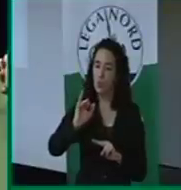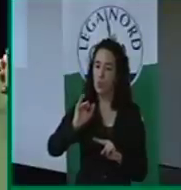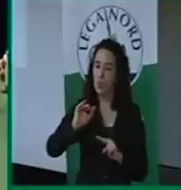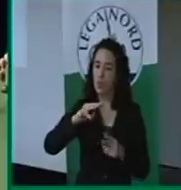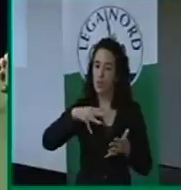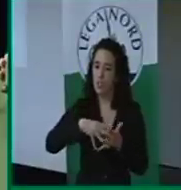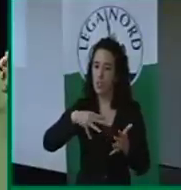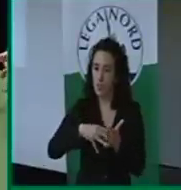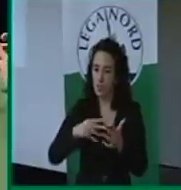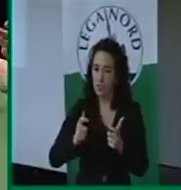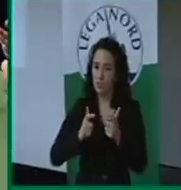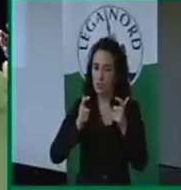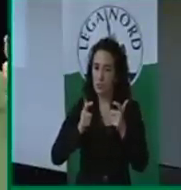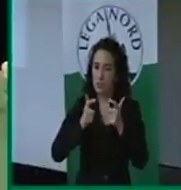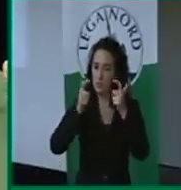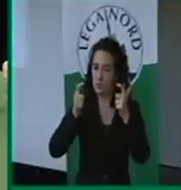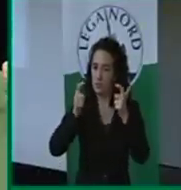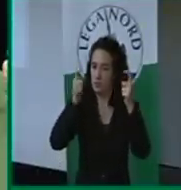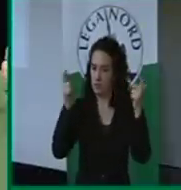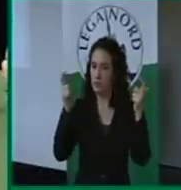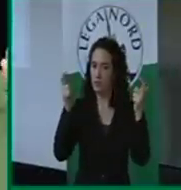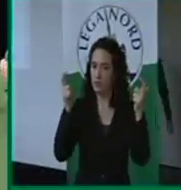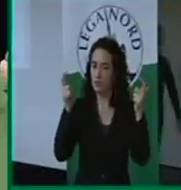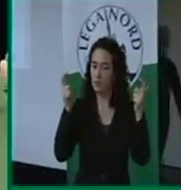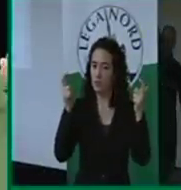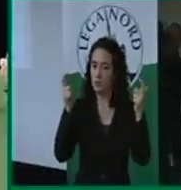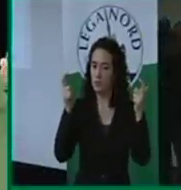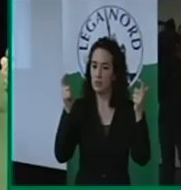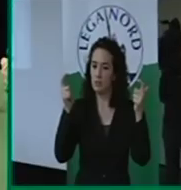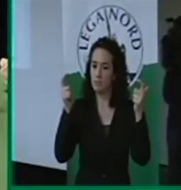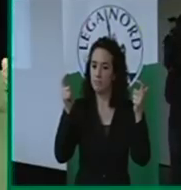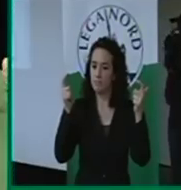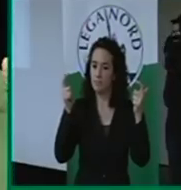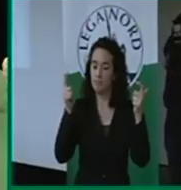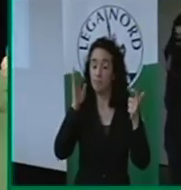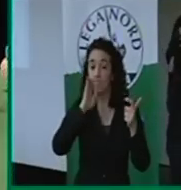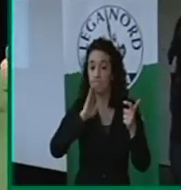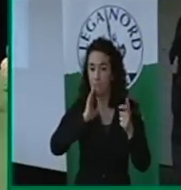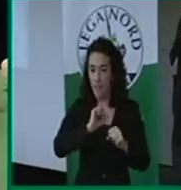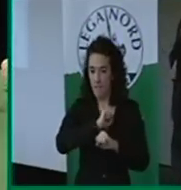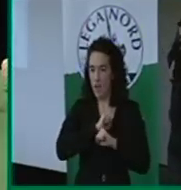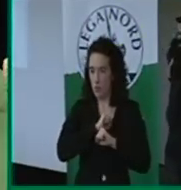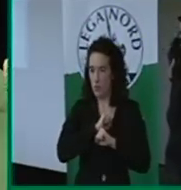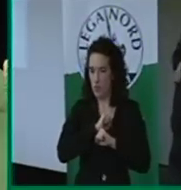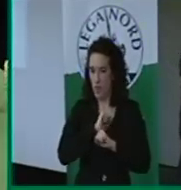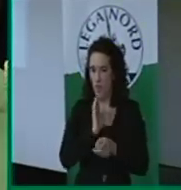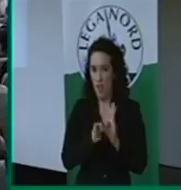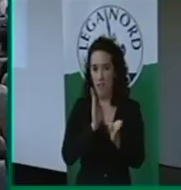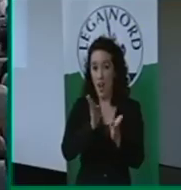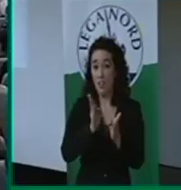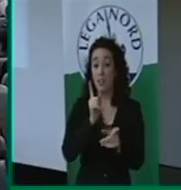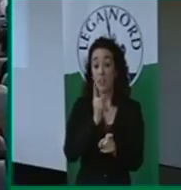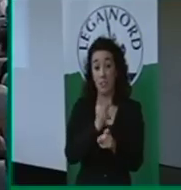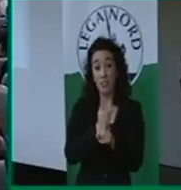fare fare impresa e fare e riuscire come diceva prima C ancora un po' di fiducia e tenga aperto per favore Grazie